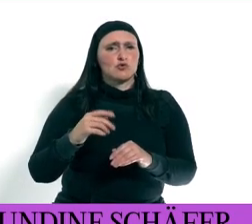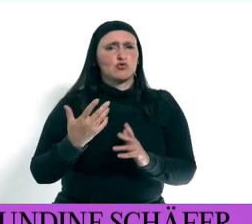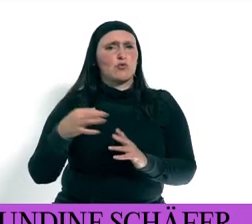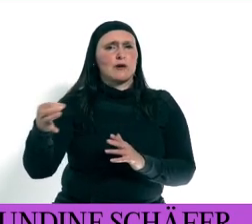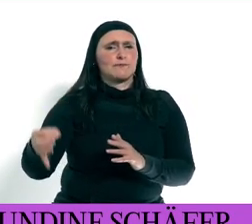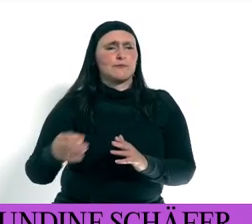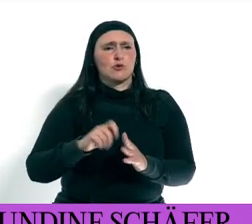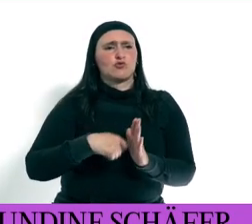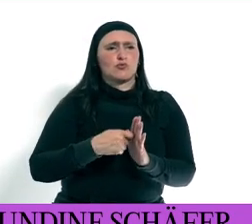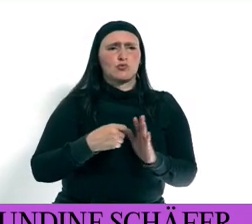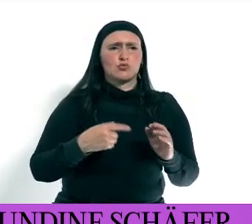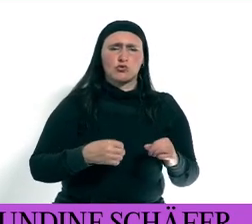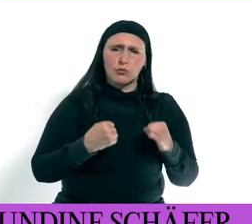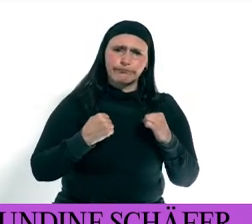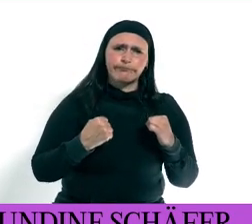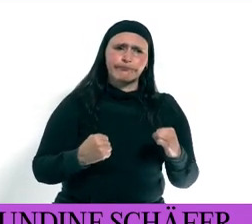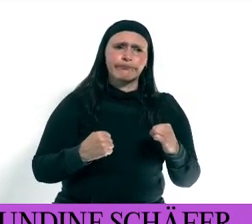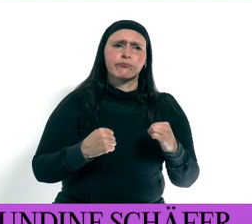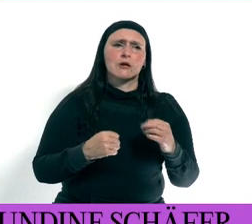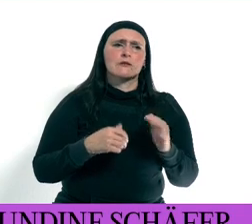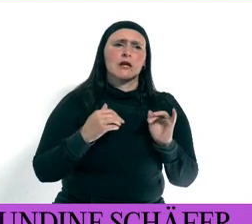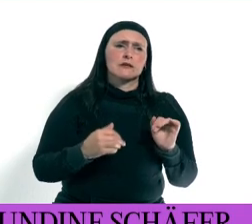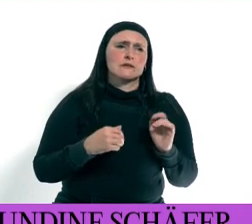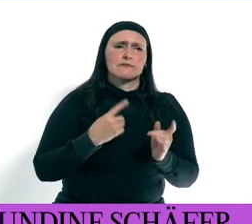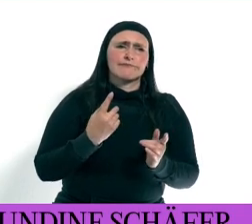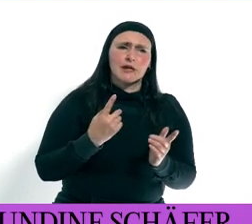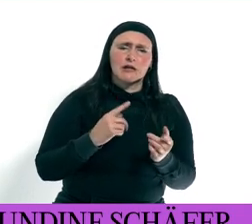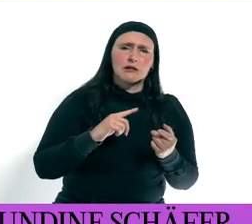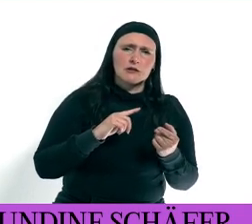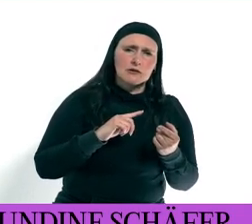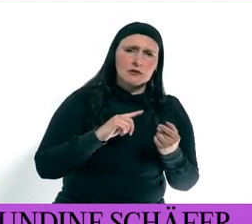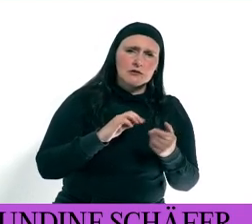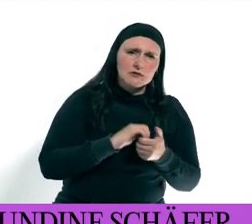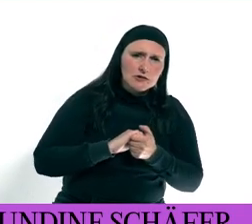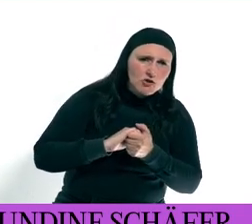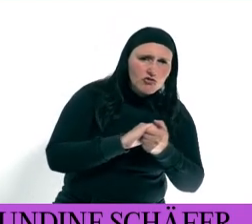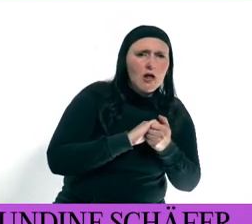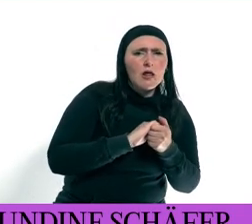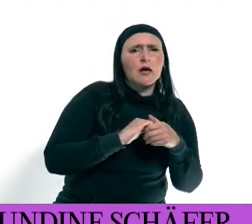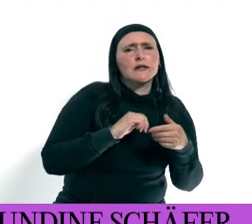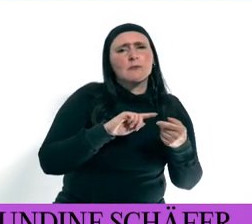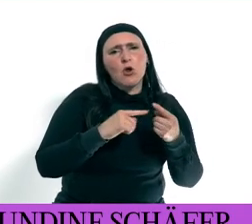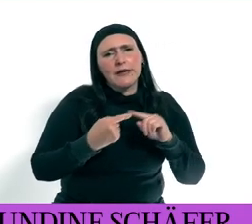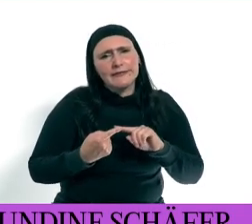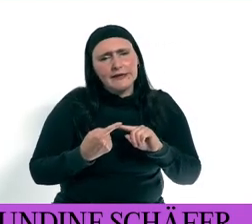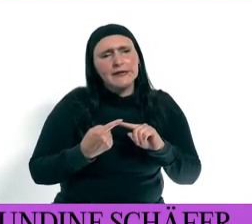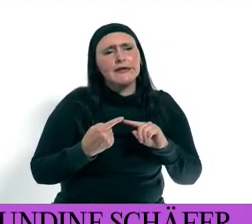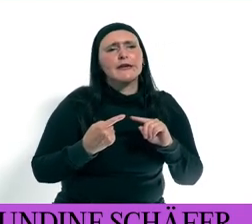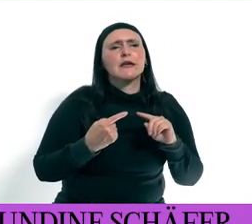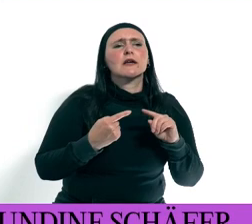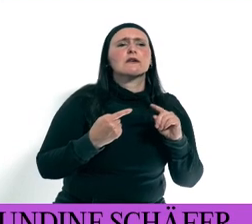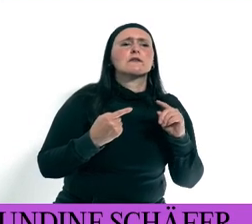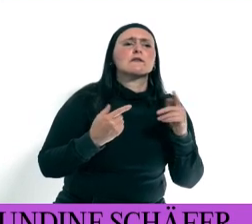haben wir dokumentiert, wie die Lage ist. Es gibt eine wirklich sehr stark ausgeprägte gesellschaftliche und